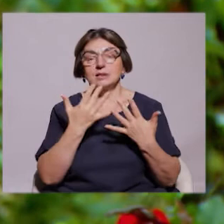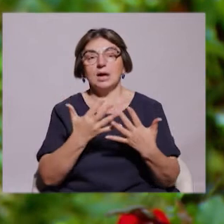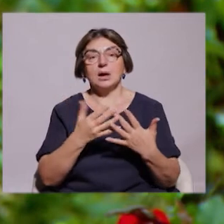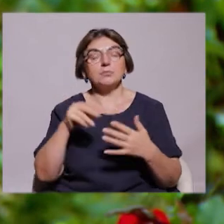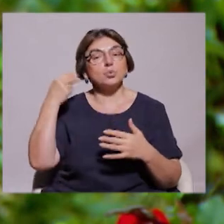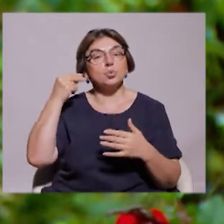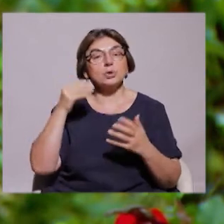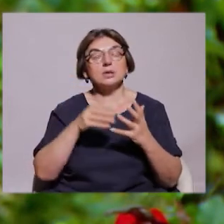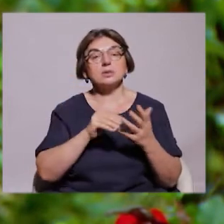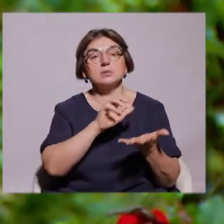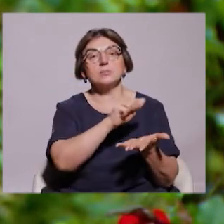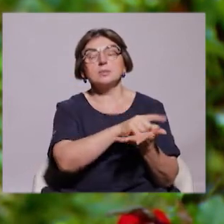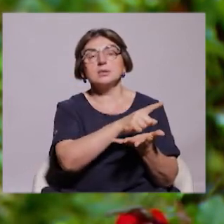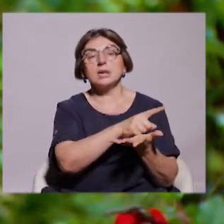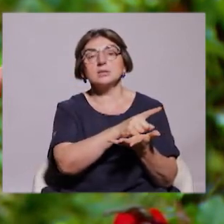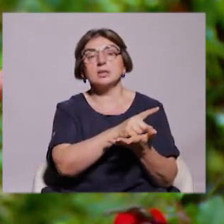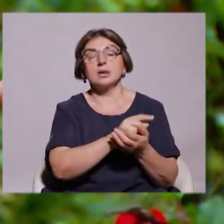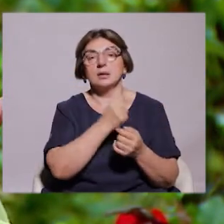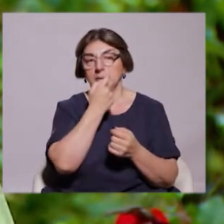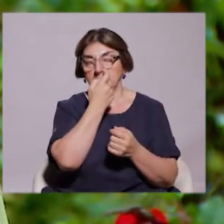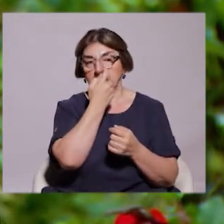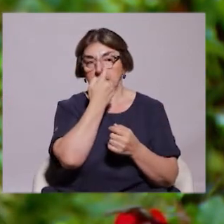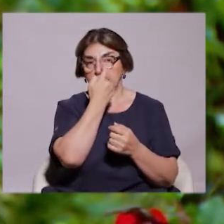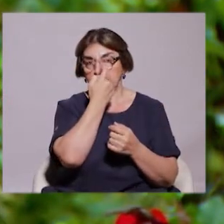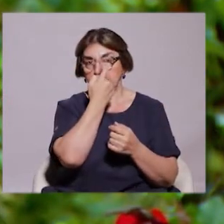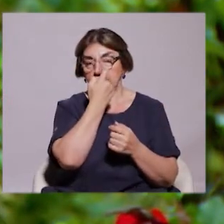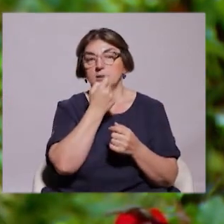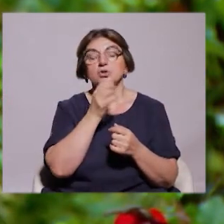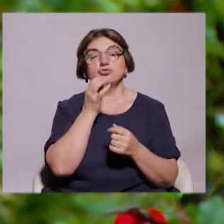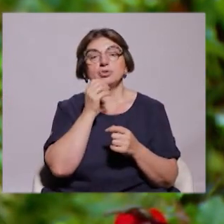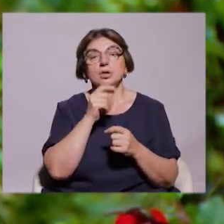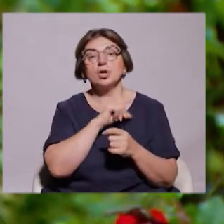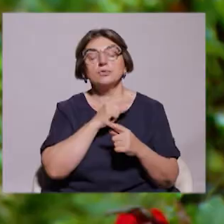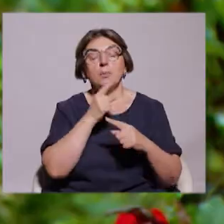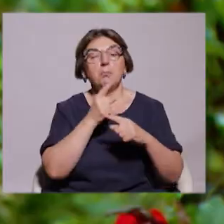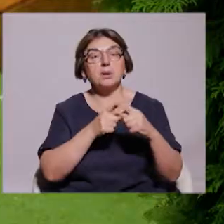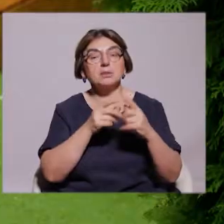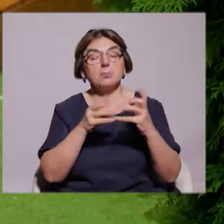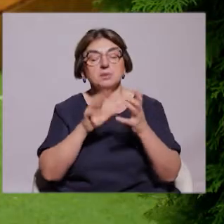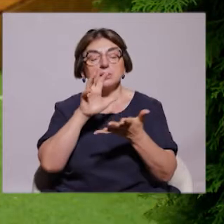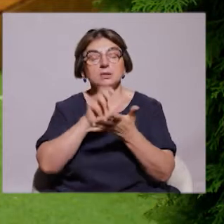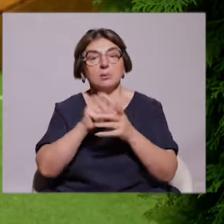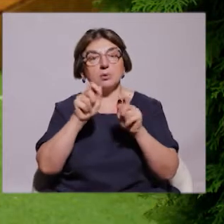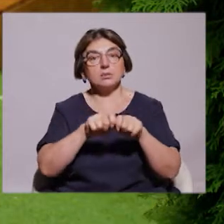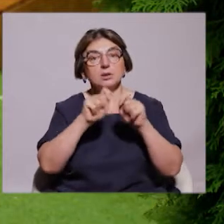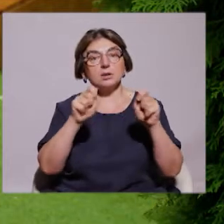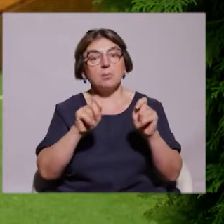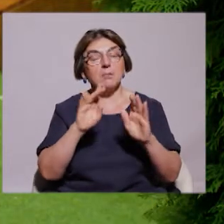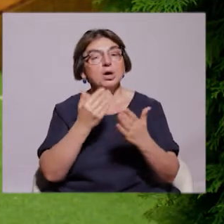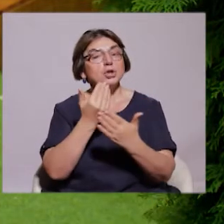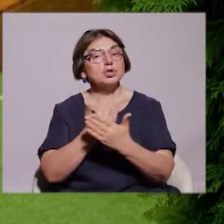სანამ ბავშვებს დაარსებდნენ ბერძნები კოლონიას, მანამდე ისინი რჩევას ეკითხებოდნენ